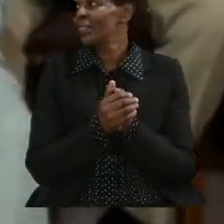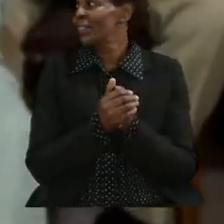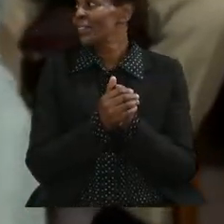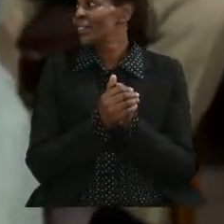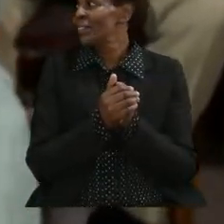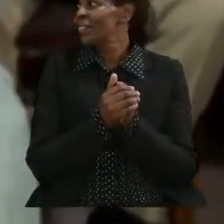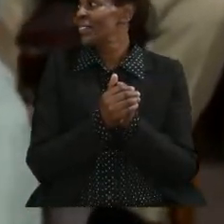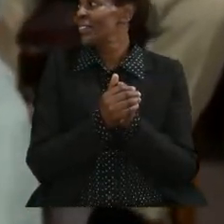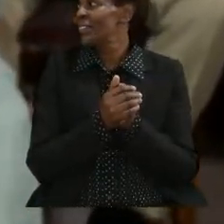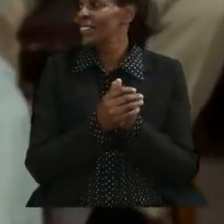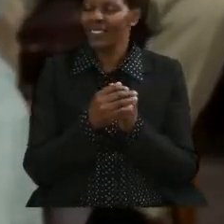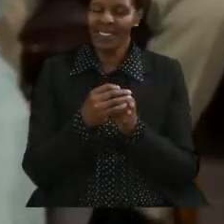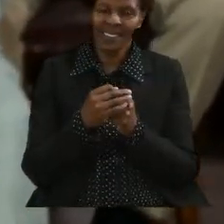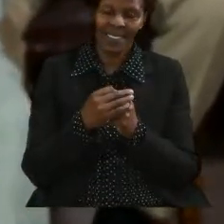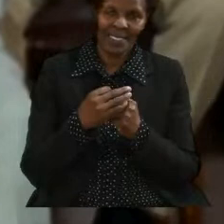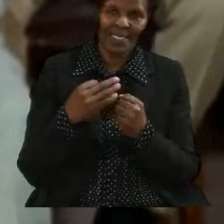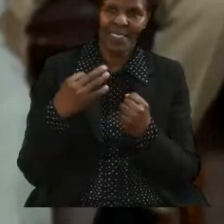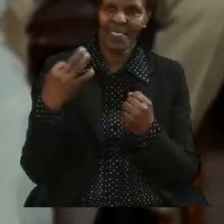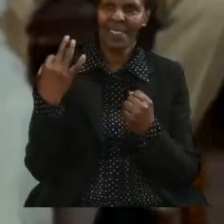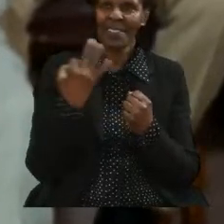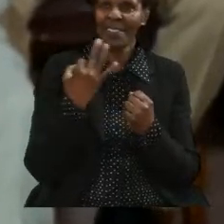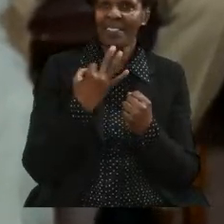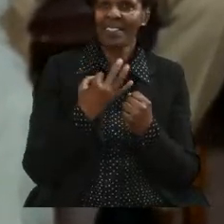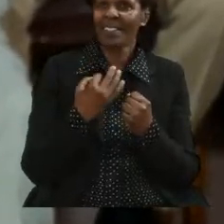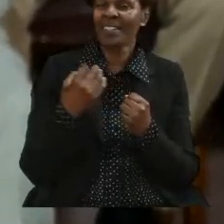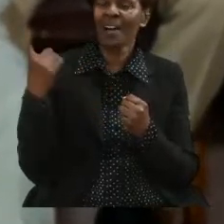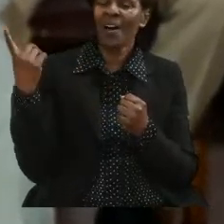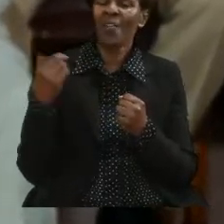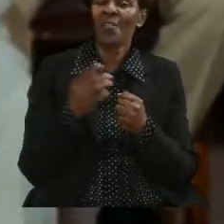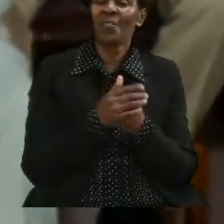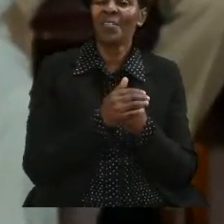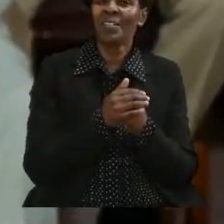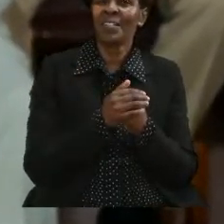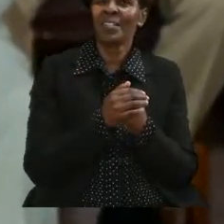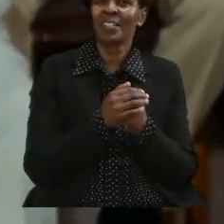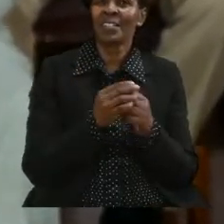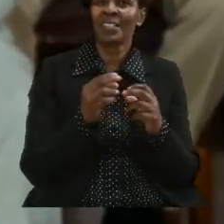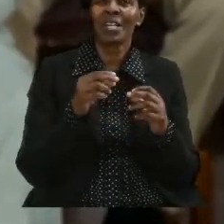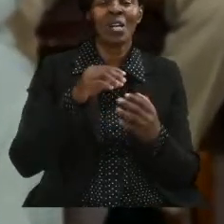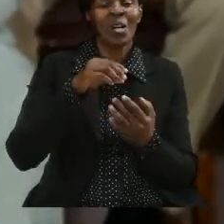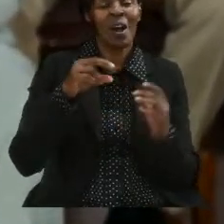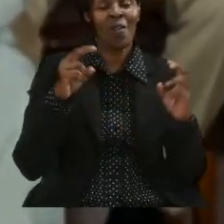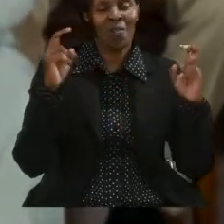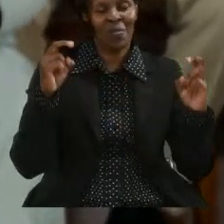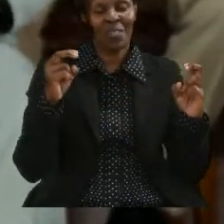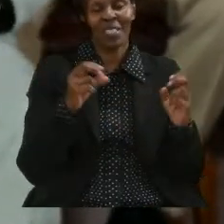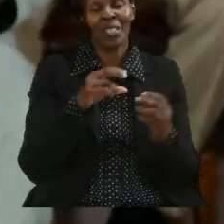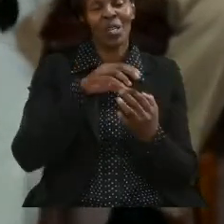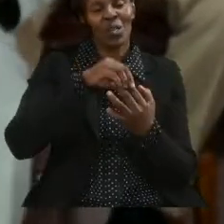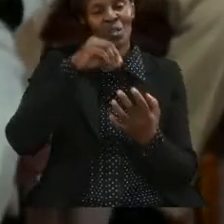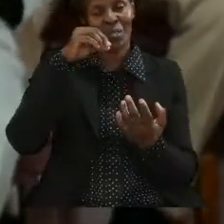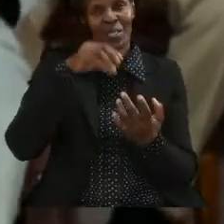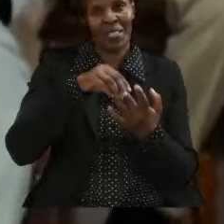wa umuthi etagwo Evantus Mwangi na muoroto ni gucagura gwika wega